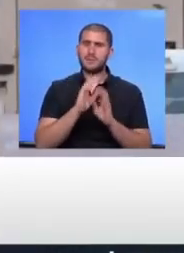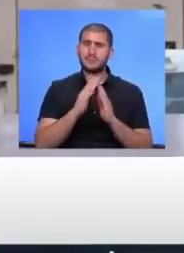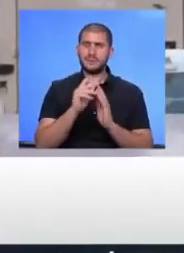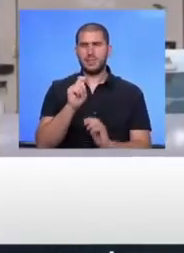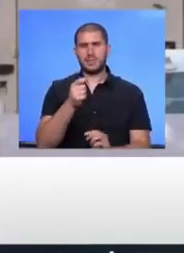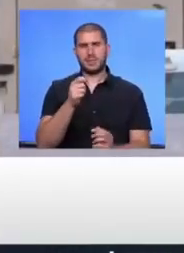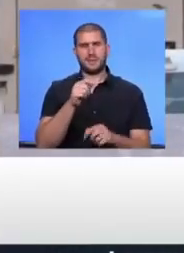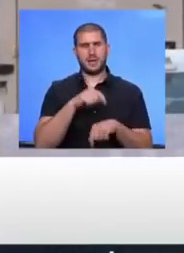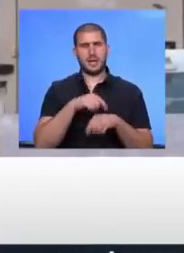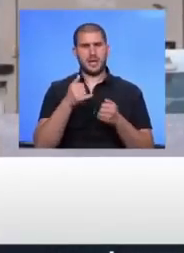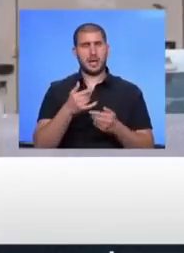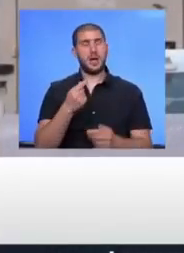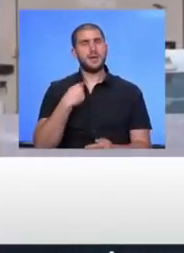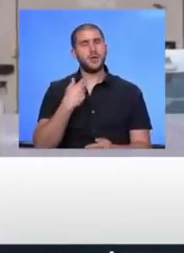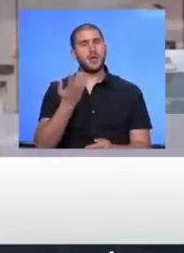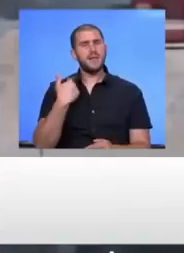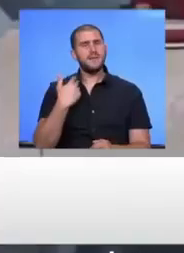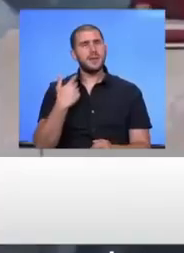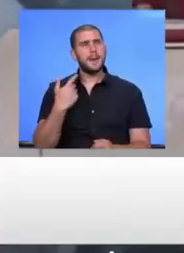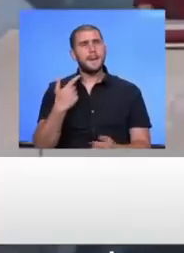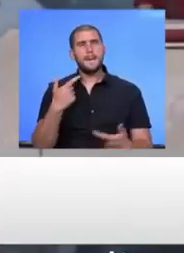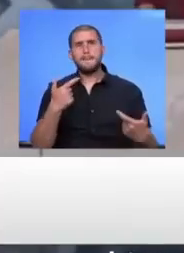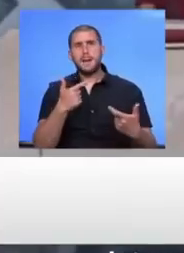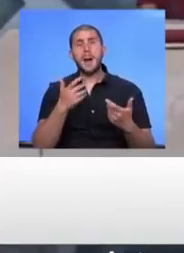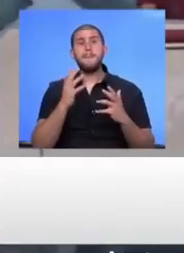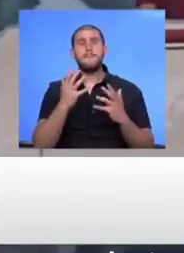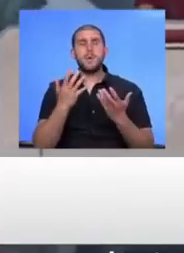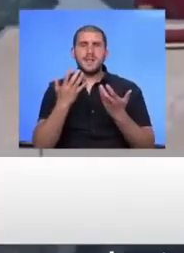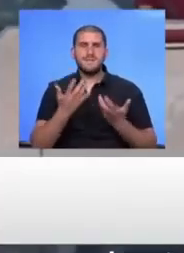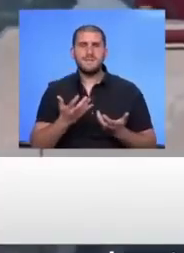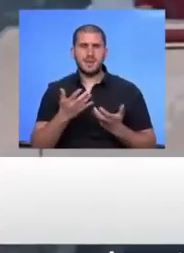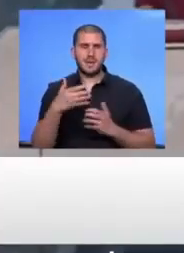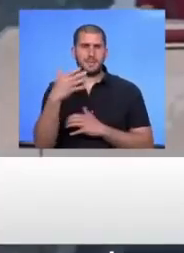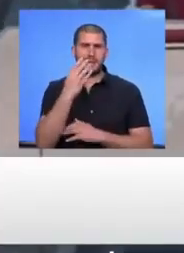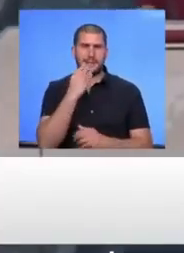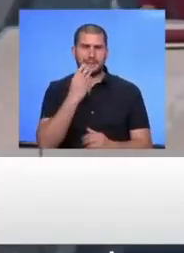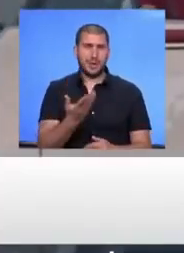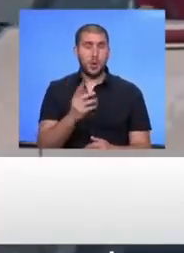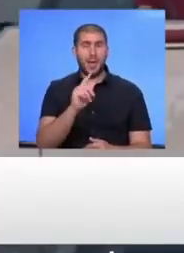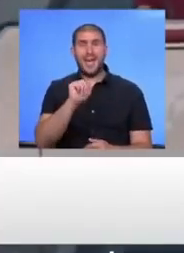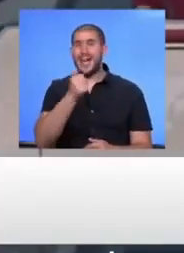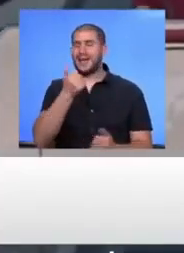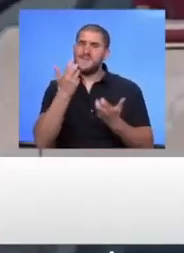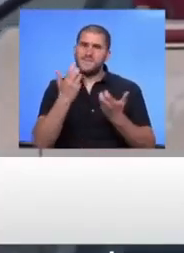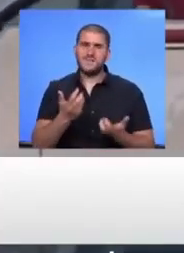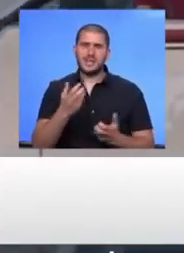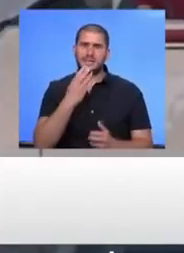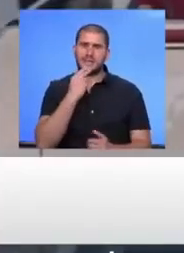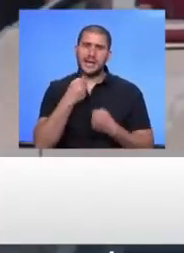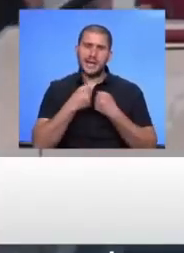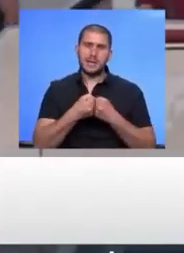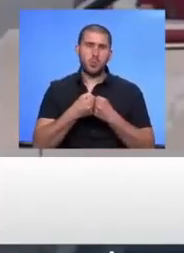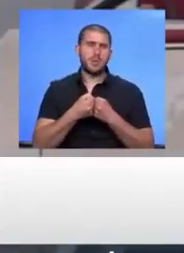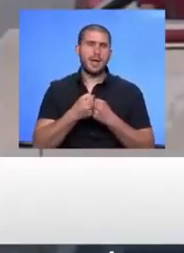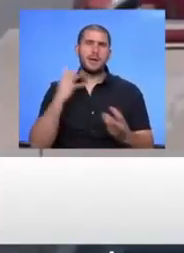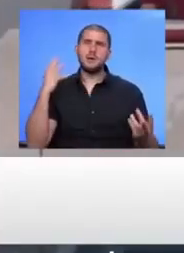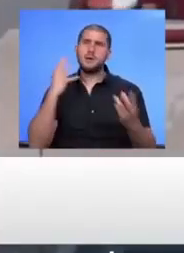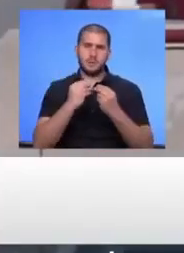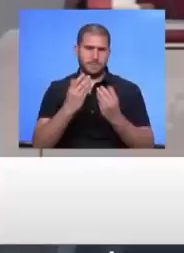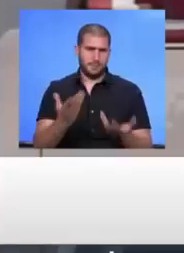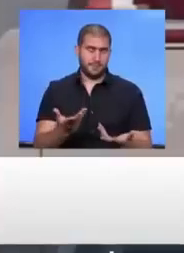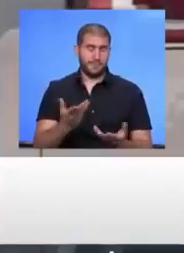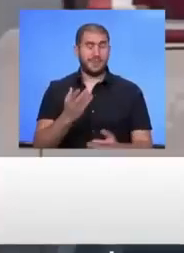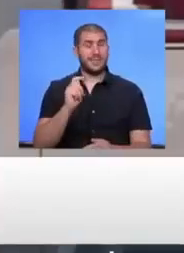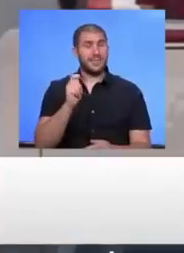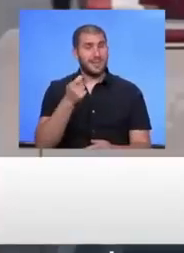בנקודת הזמן הזאת, כי אנחנו בפני מערכה מאוד מאוד כבדה של מדינת ישראל. אולי הכי כבדה שמדינת ישראל התמודדה איתה אי פעם.